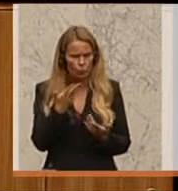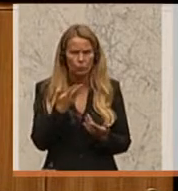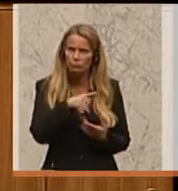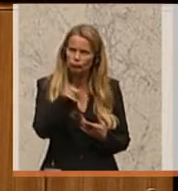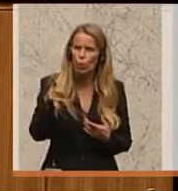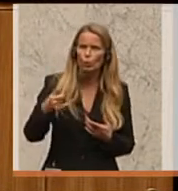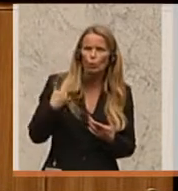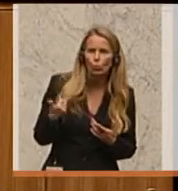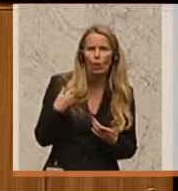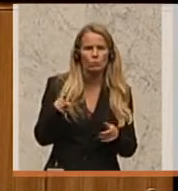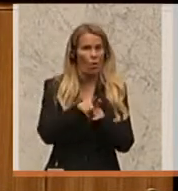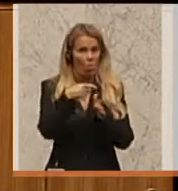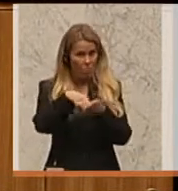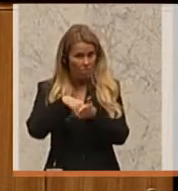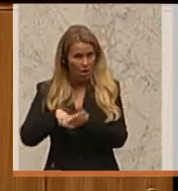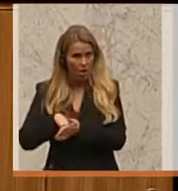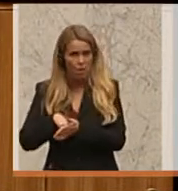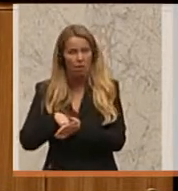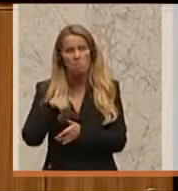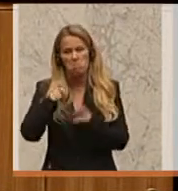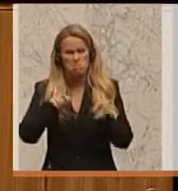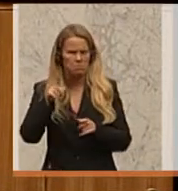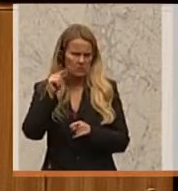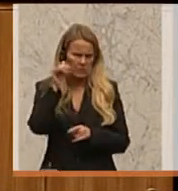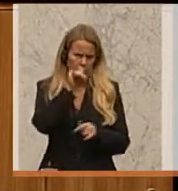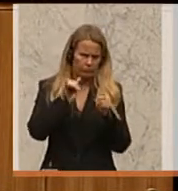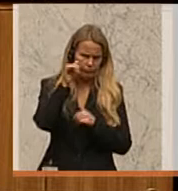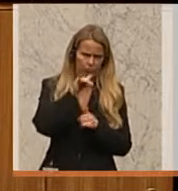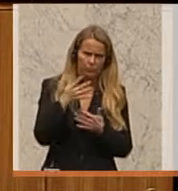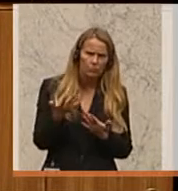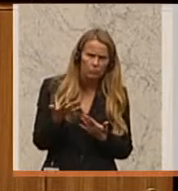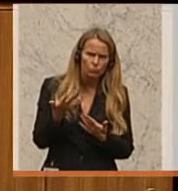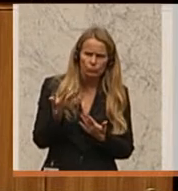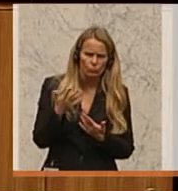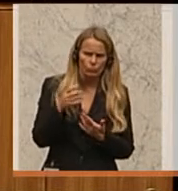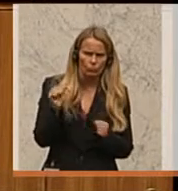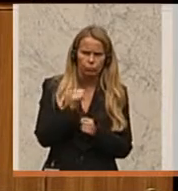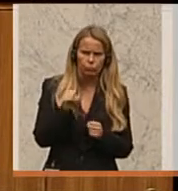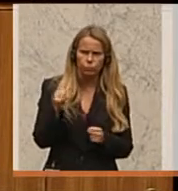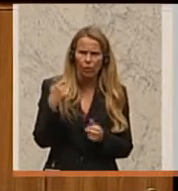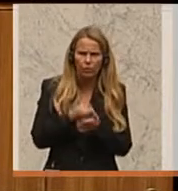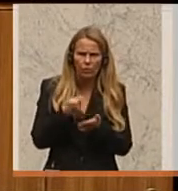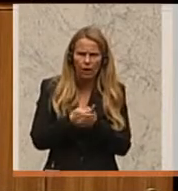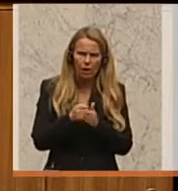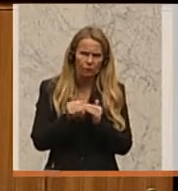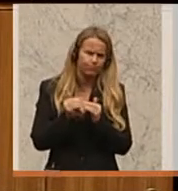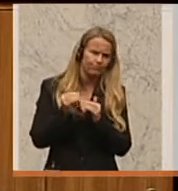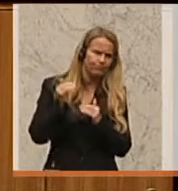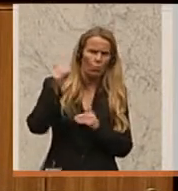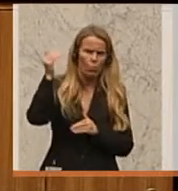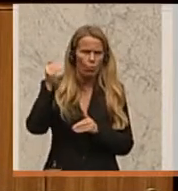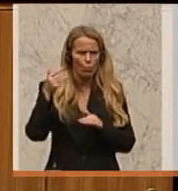auch Wähler ein wenig irritiert sind über diese fast unfassbaren Beträge, die in